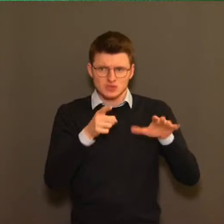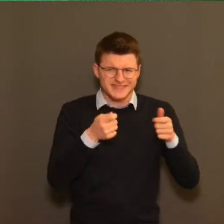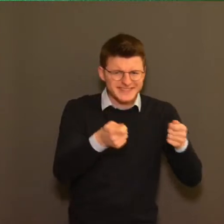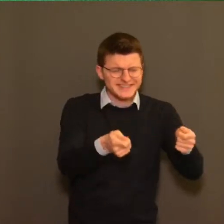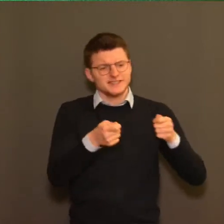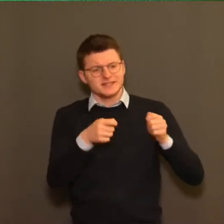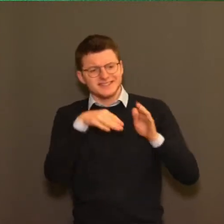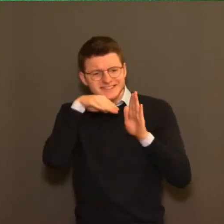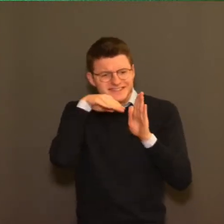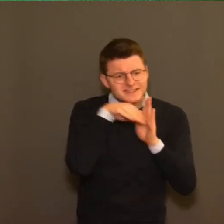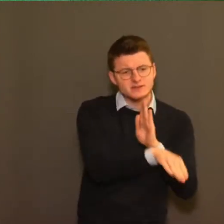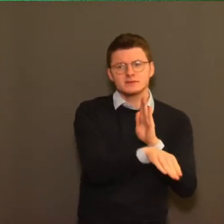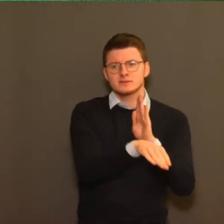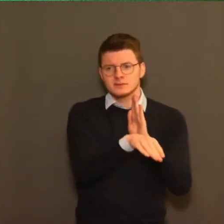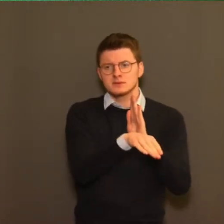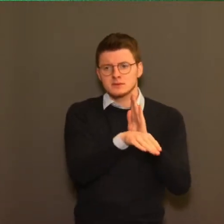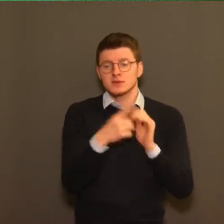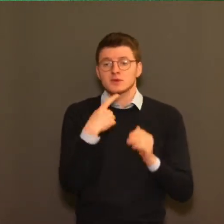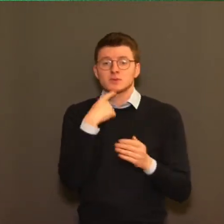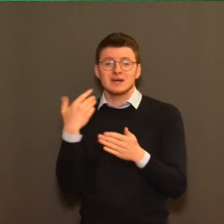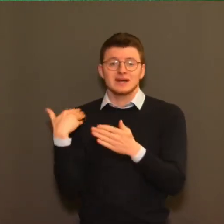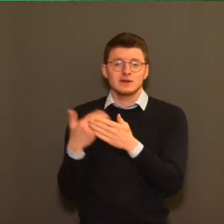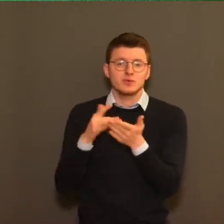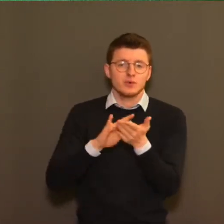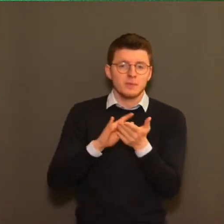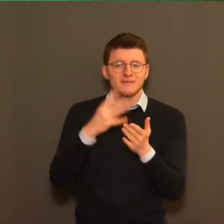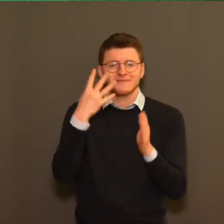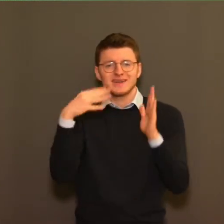De afgelopen week werden er gemiddeld